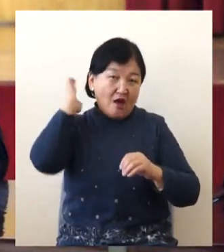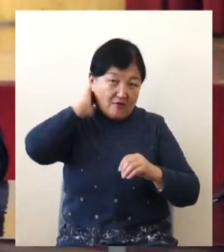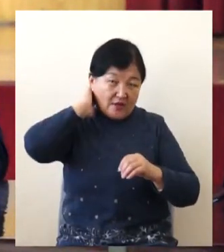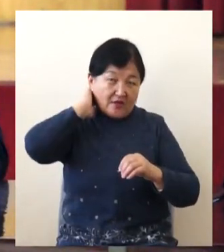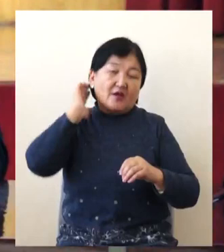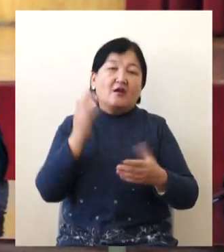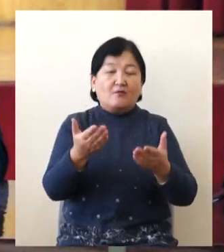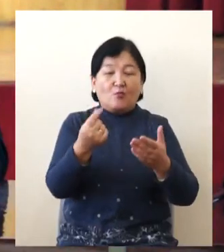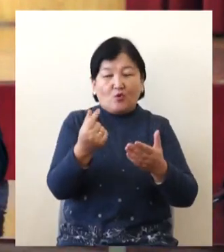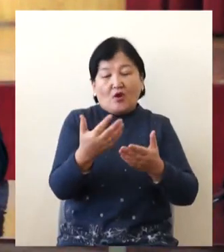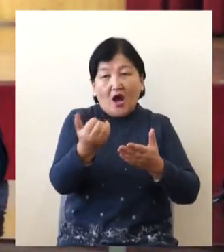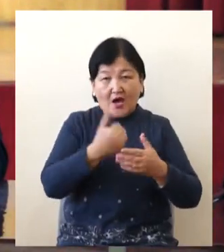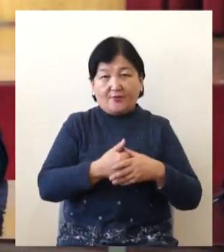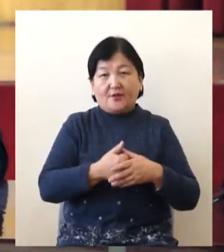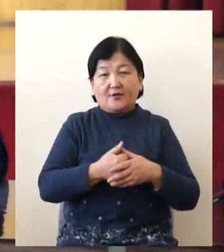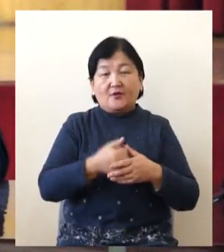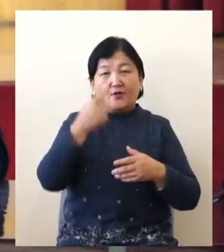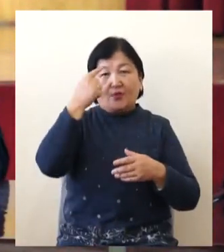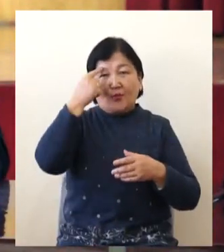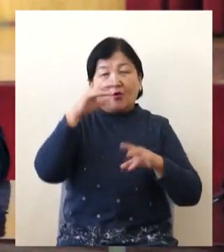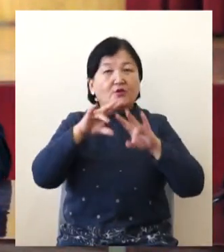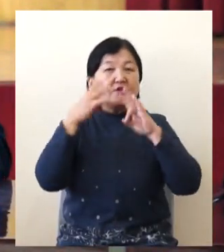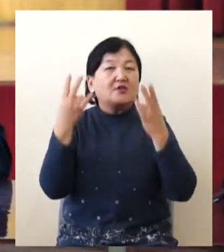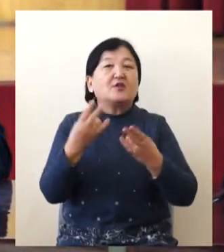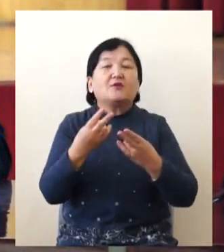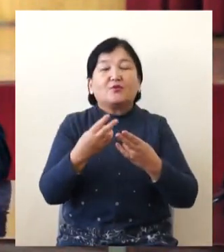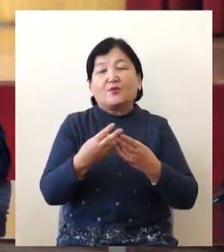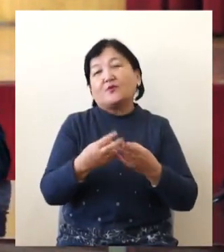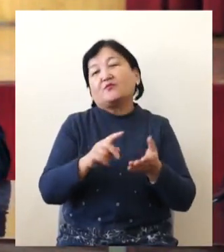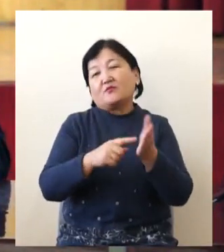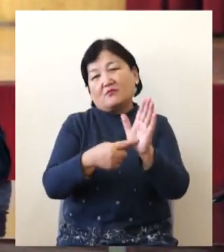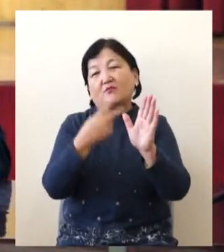авдаг. Энэ бүхэн Монголын нийгмийн ердийн үзэгдэл болсон.